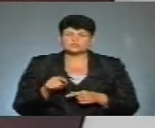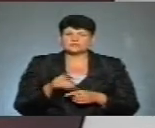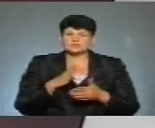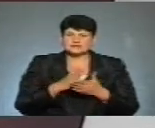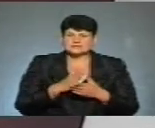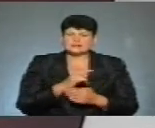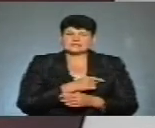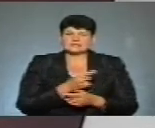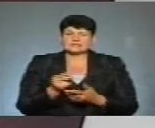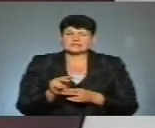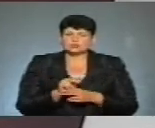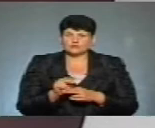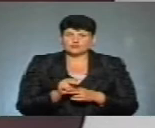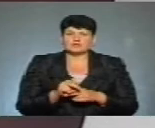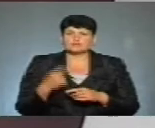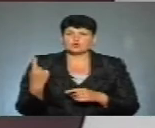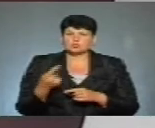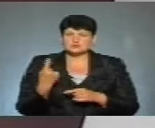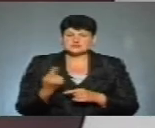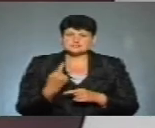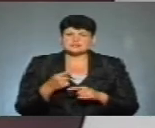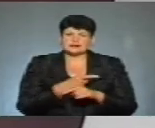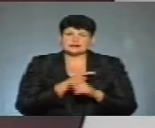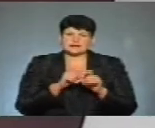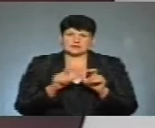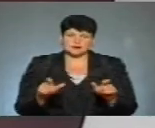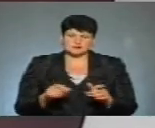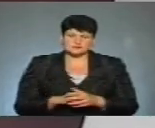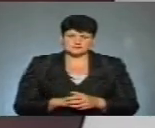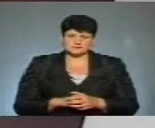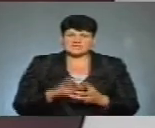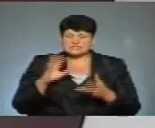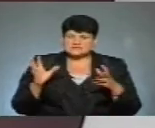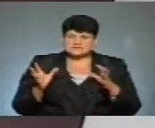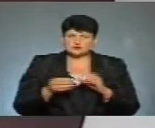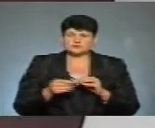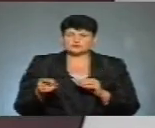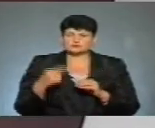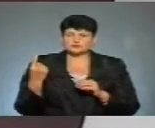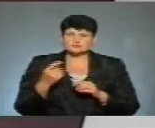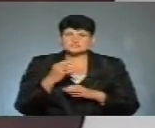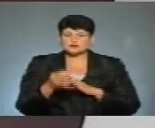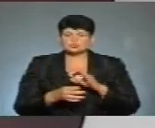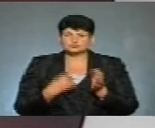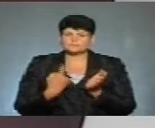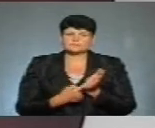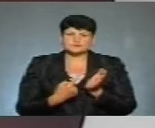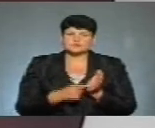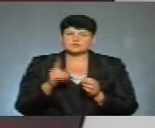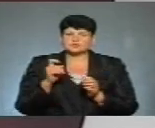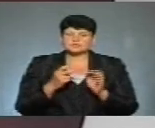на стаціонарному лікуванні в обласній університетській лікарні. Загалом на Тернопільщині за добу коронавірус підтвердили